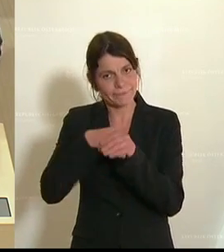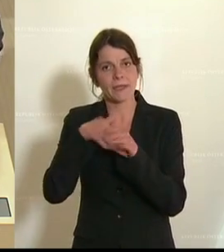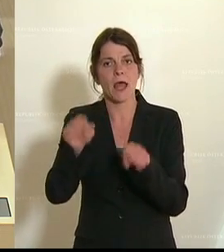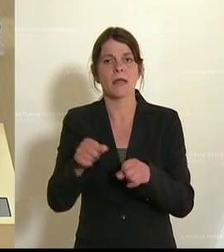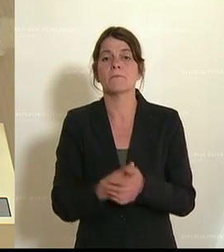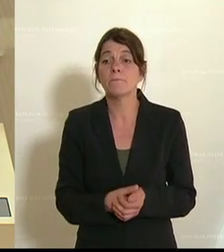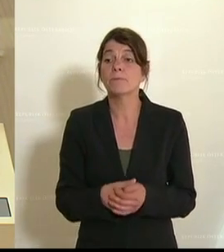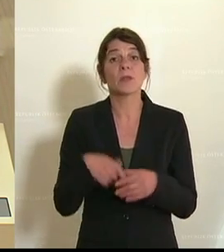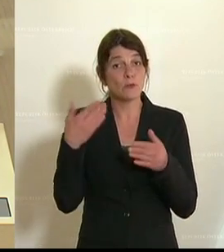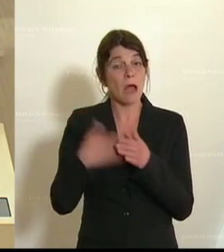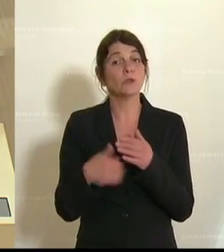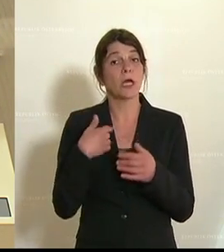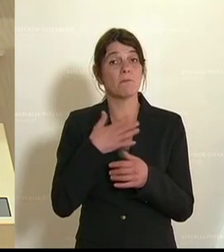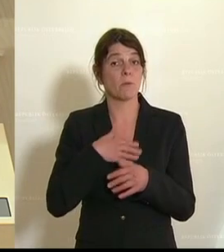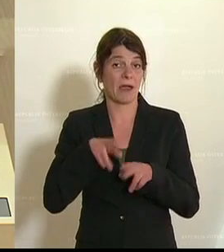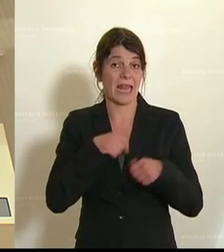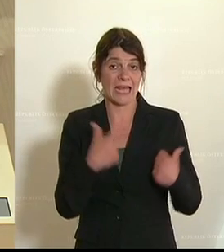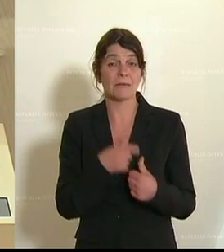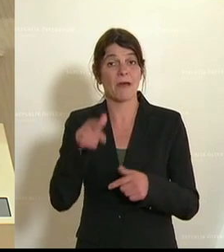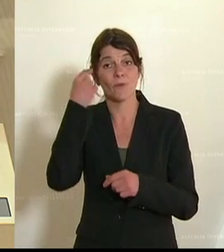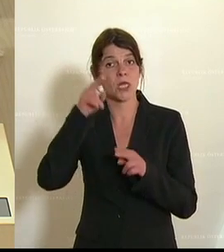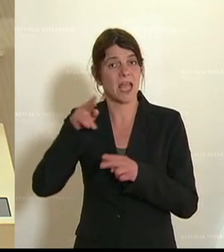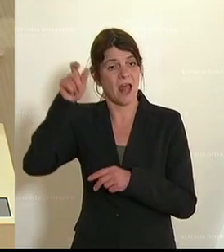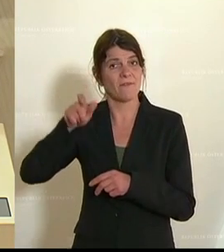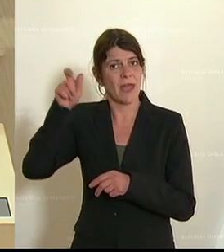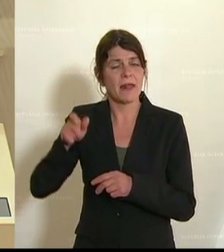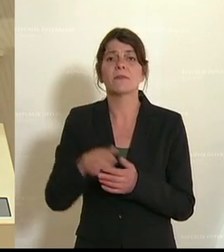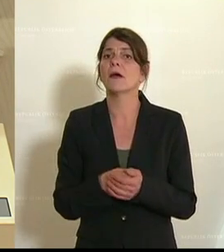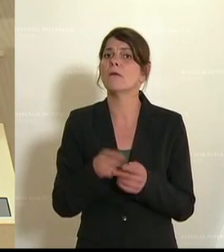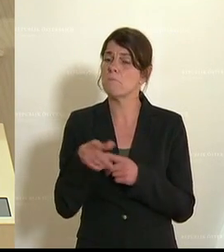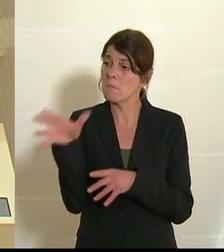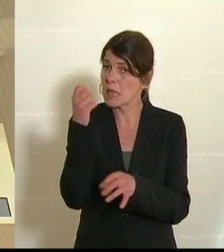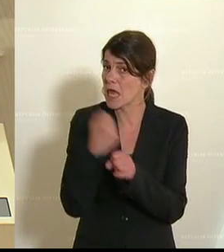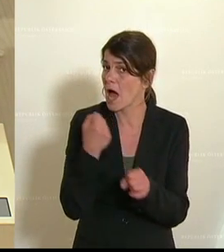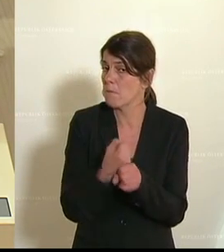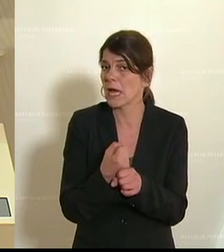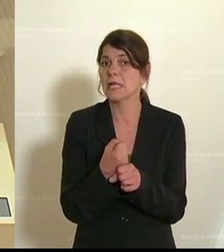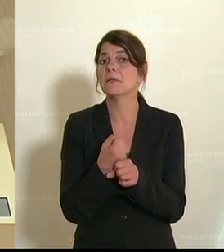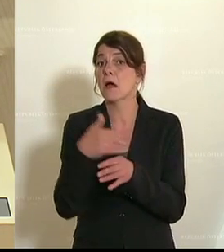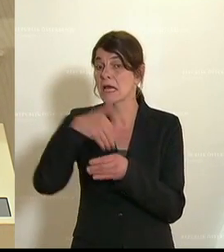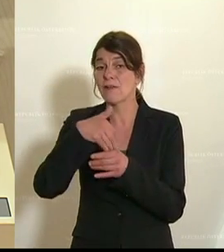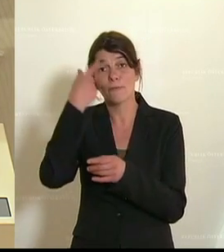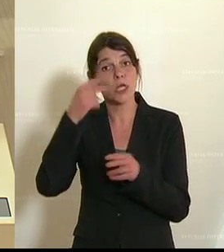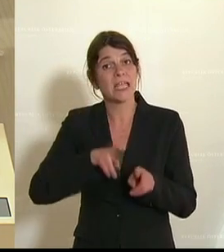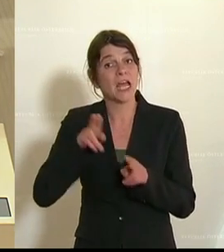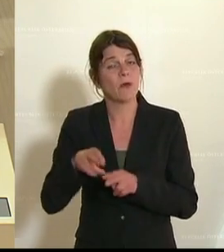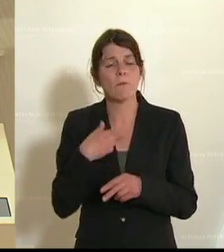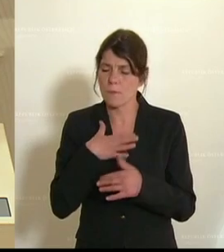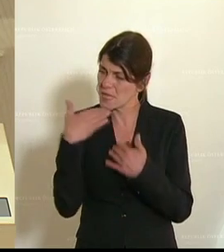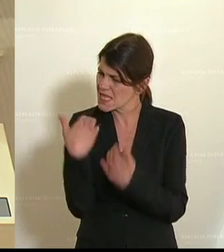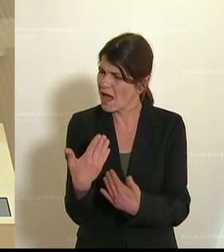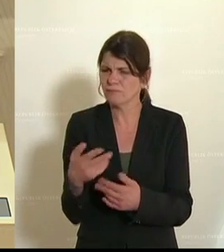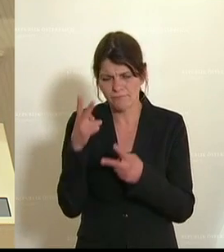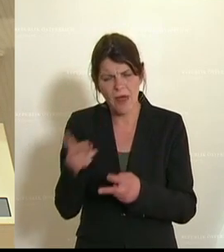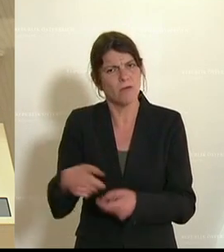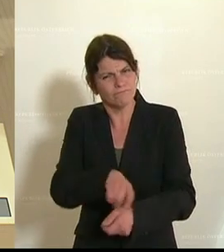Abschließend möchte ich mich recht herzlich bei den Volksanwälten, bei den Mitarbeitern in der Volksanwaltschaft für ihr